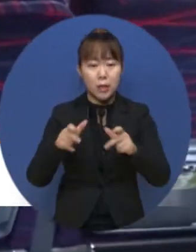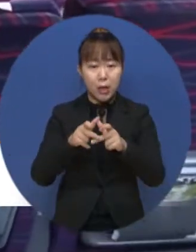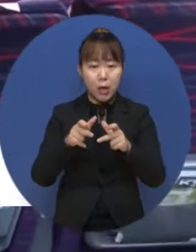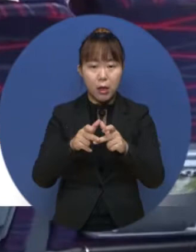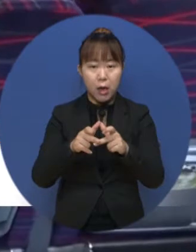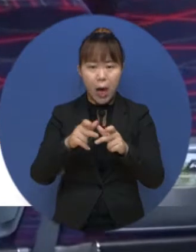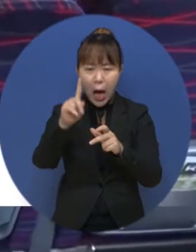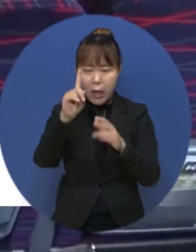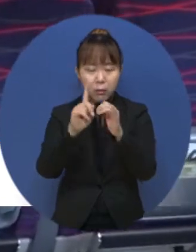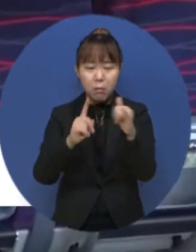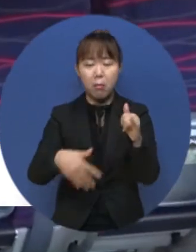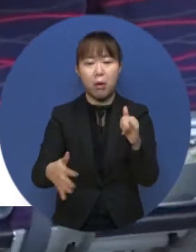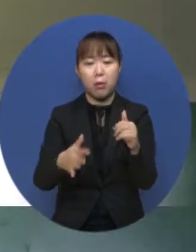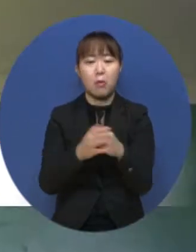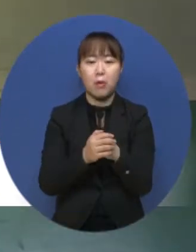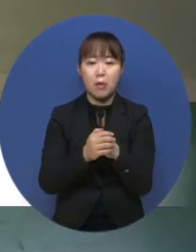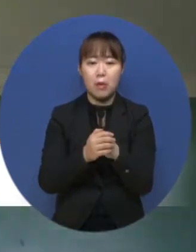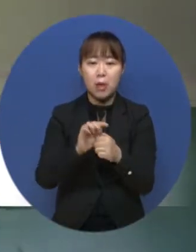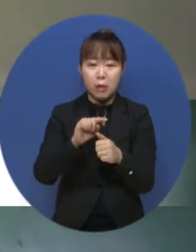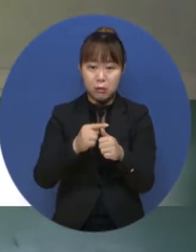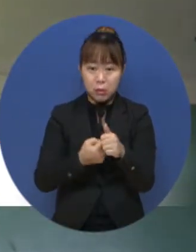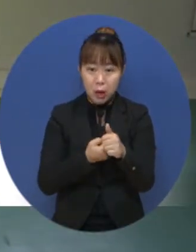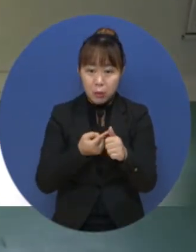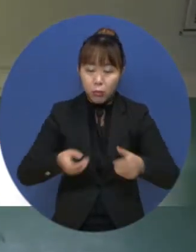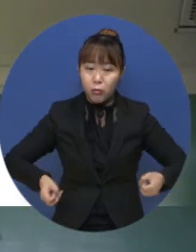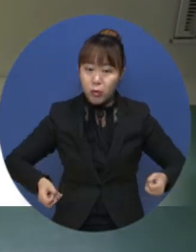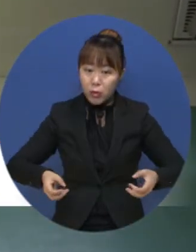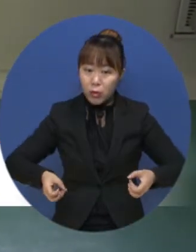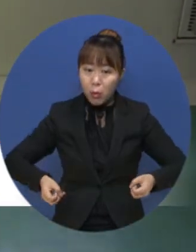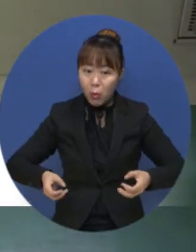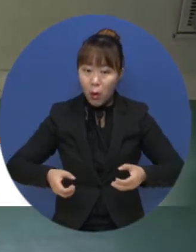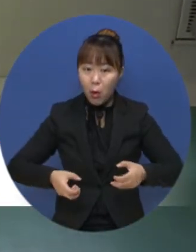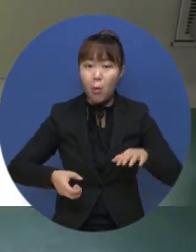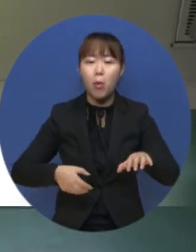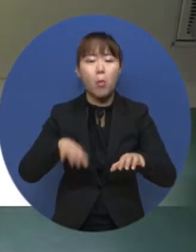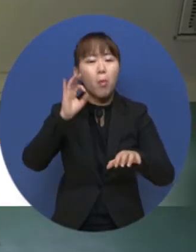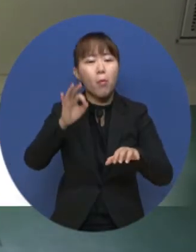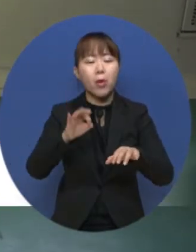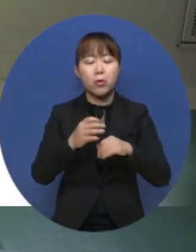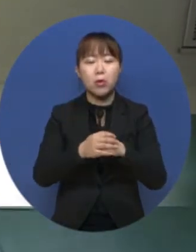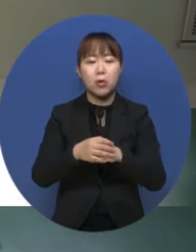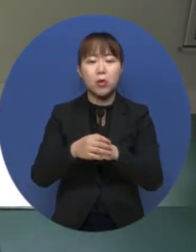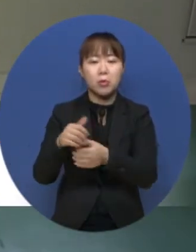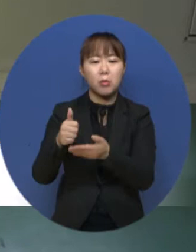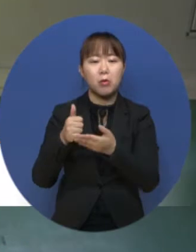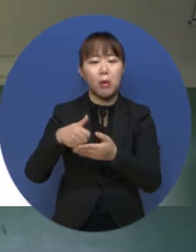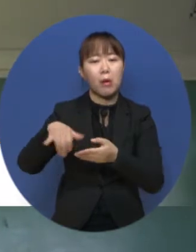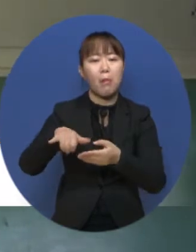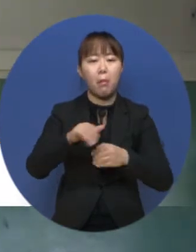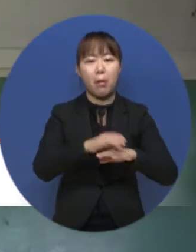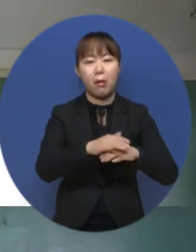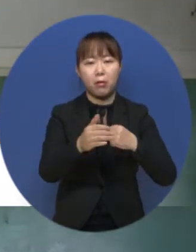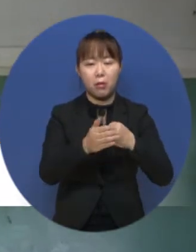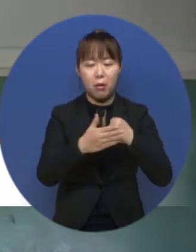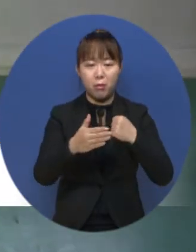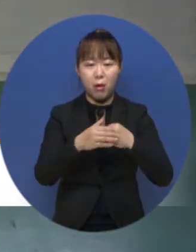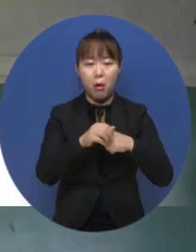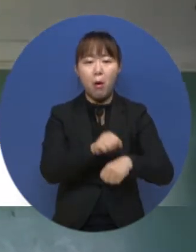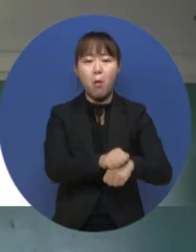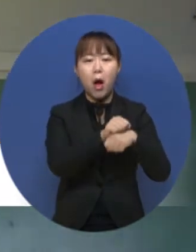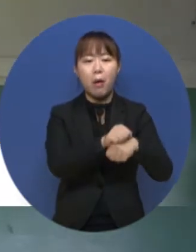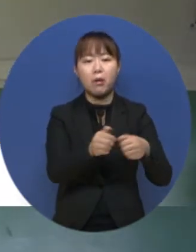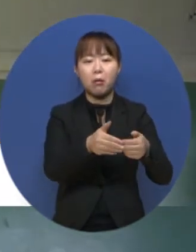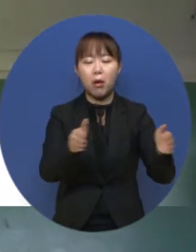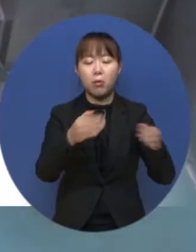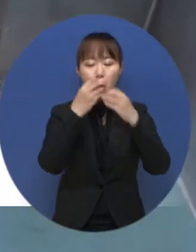한 명도 없고 전동 휠체어 공간에는 손님의 가방이 보관되어 화물칸으로 오해할